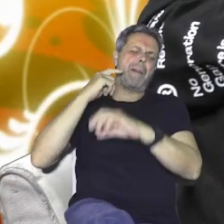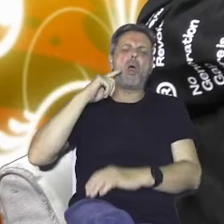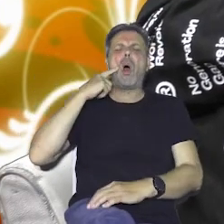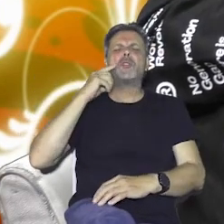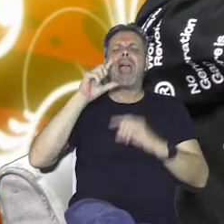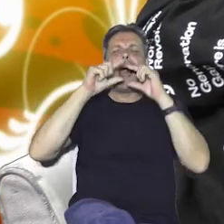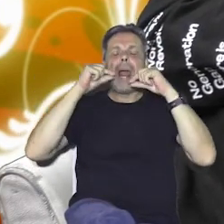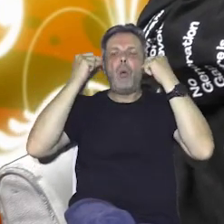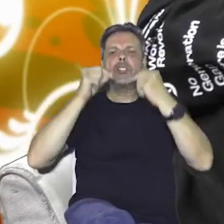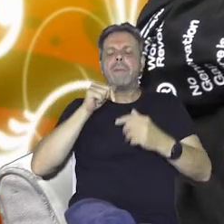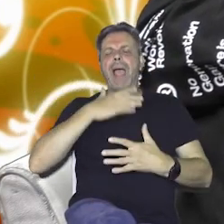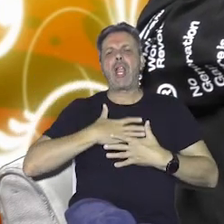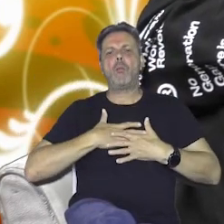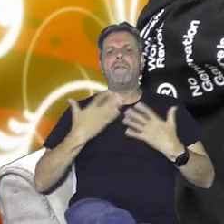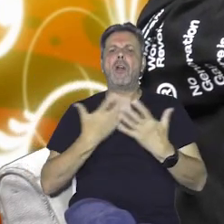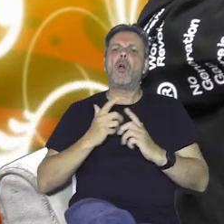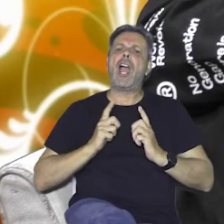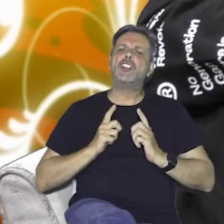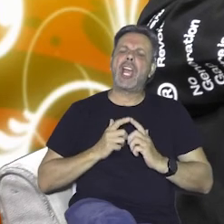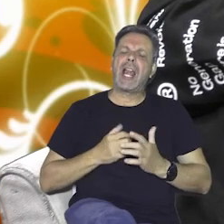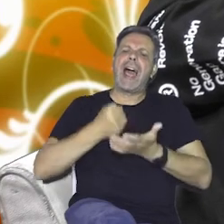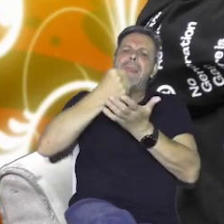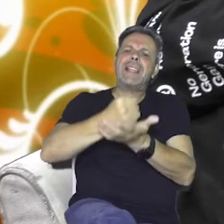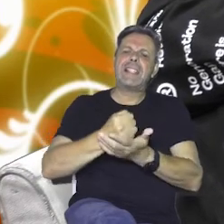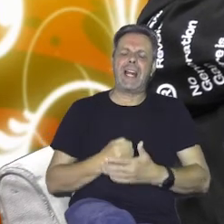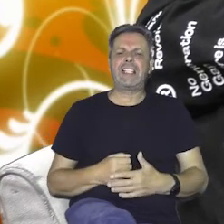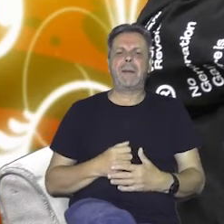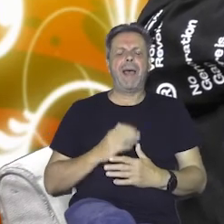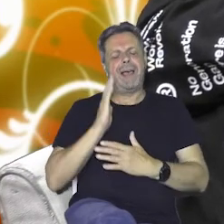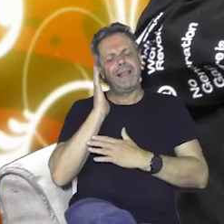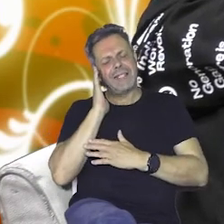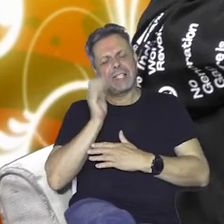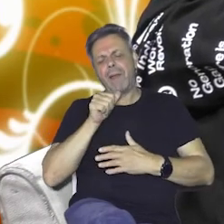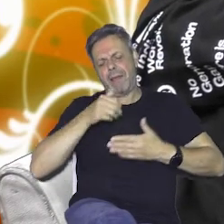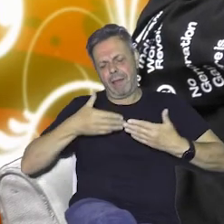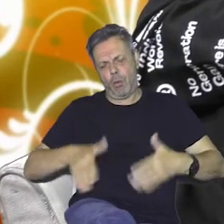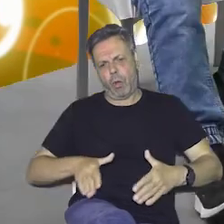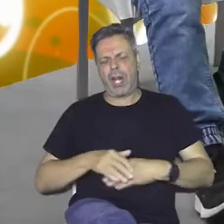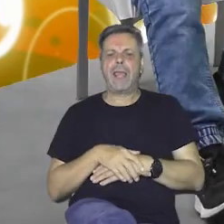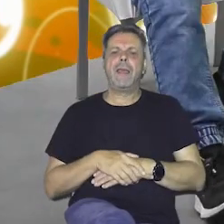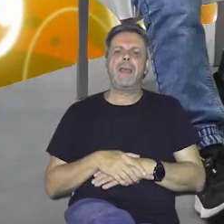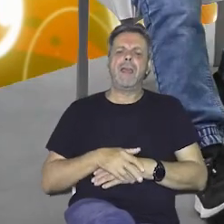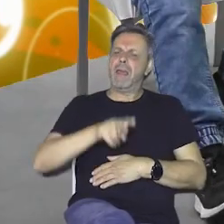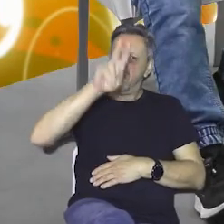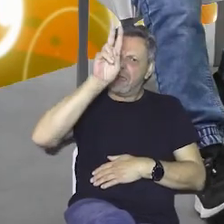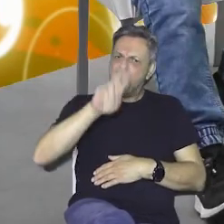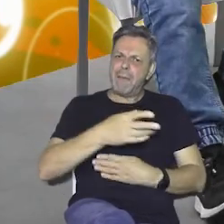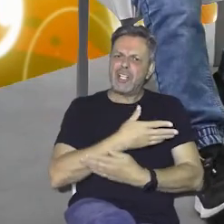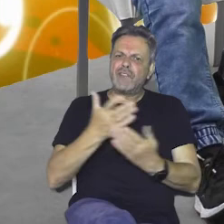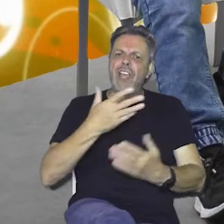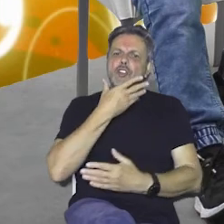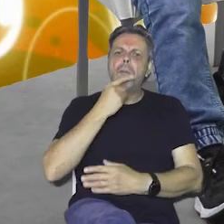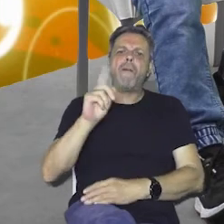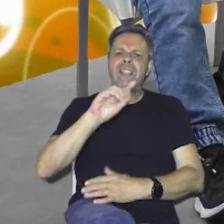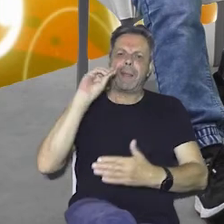usnama i ljubav koja je čekala na stanicama zaspalim i umrnim. Imaš sve što povijest